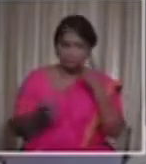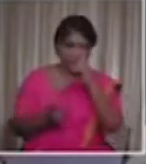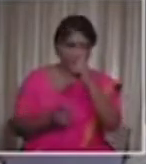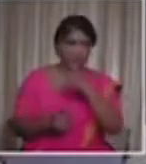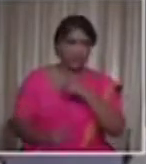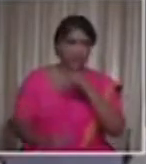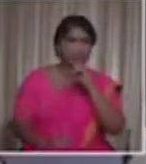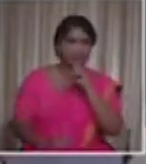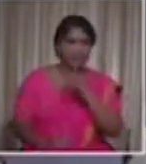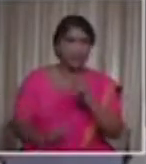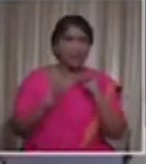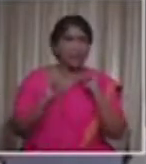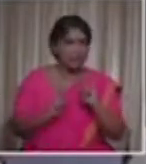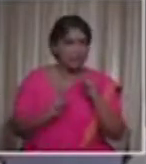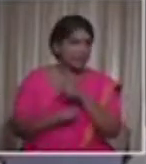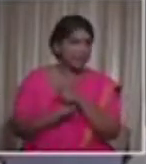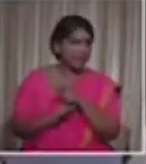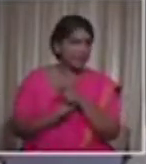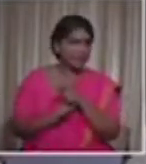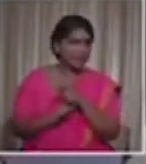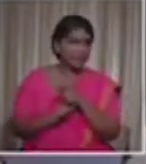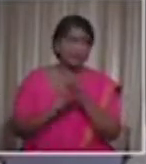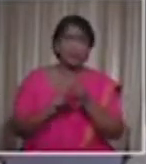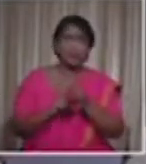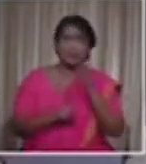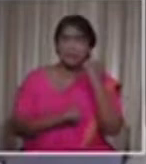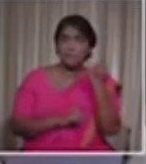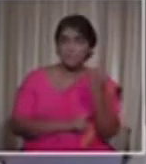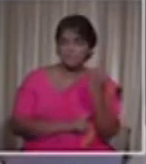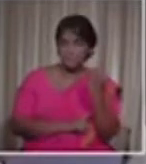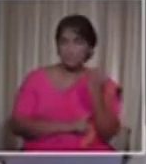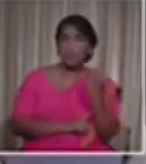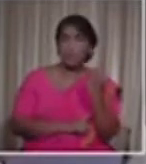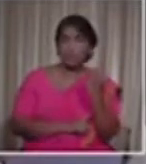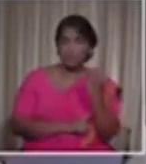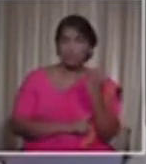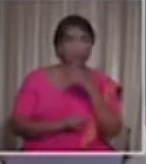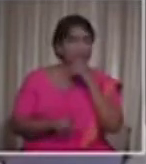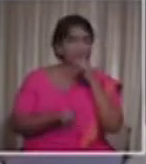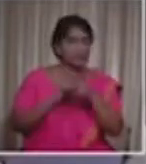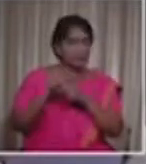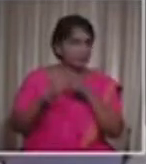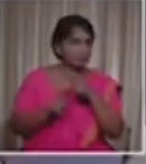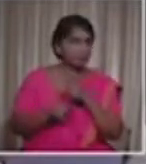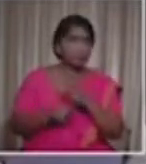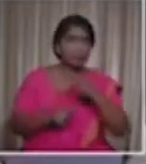කියන්න. ඇයි මේ විධායක බලතල ගැන කතා කරනකොට